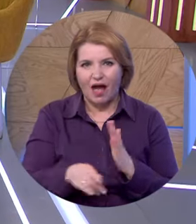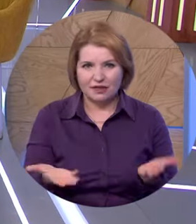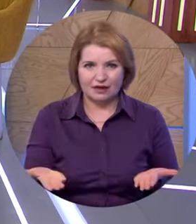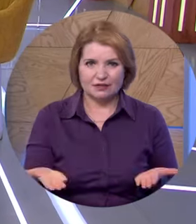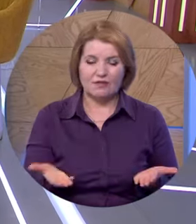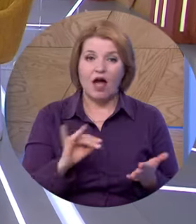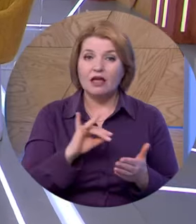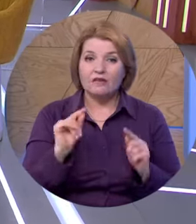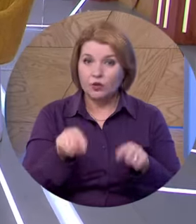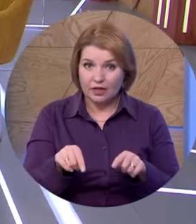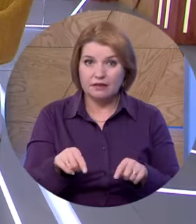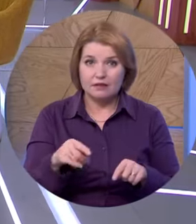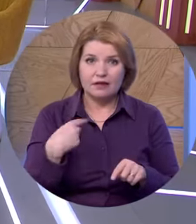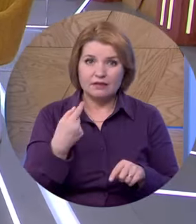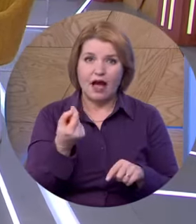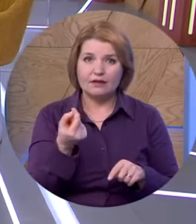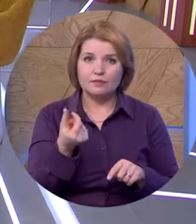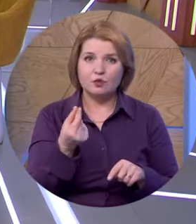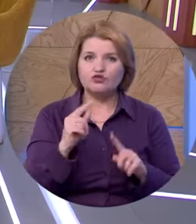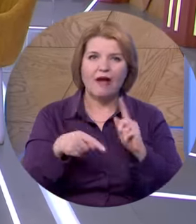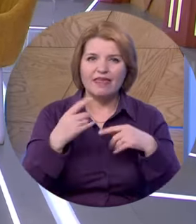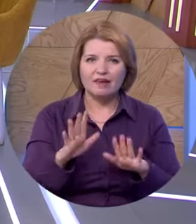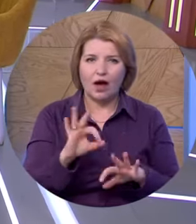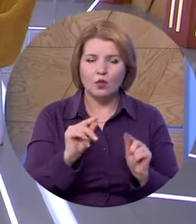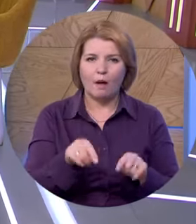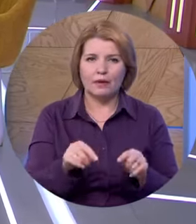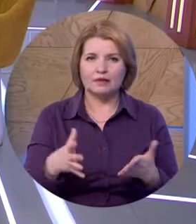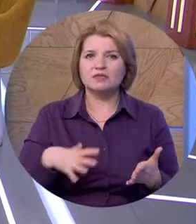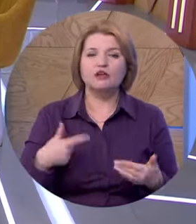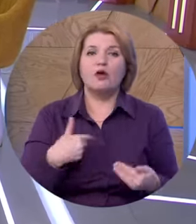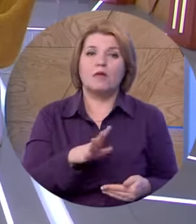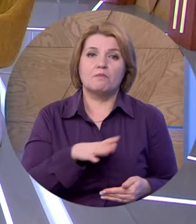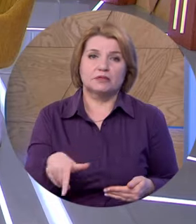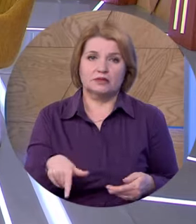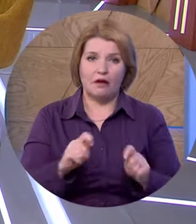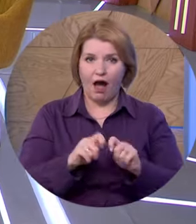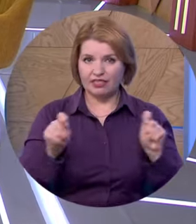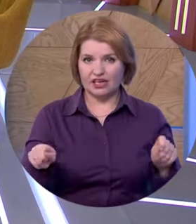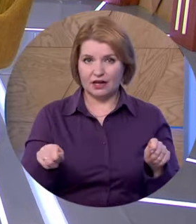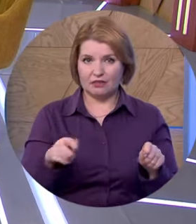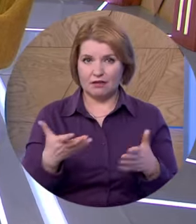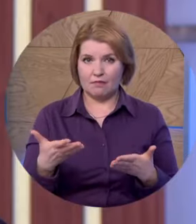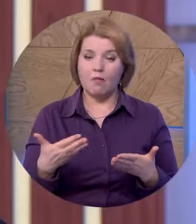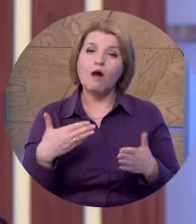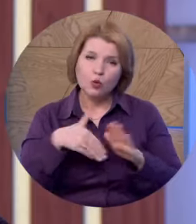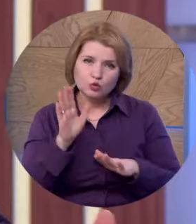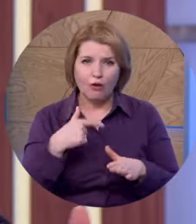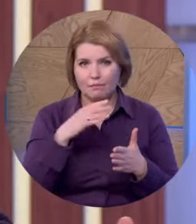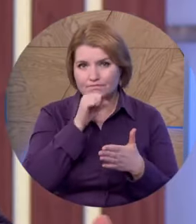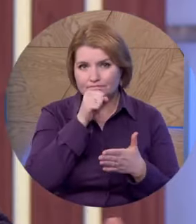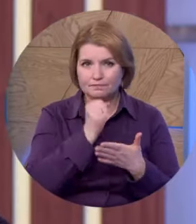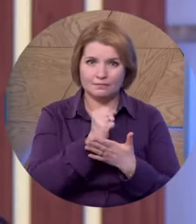немножечко не договорю, я немножечко не сделаю, потому что зачем мне быть откровенным, зачем мне быть открытым? Да, о чем-то умолчу. О чем-то умолчу или